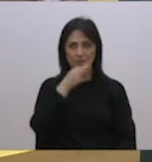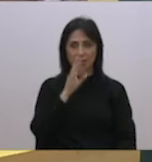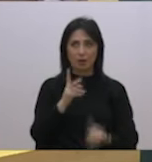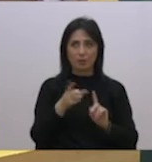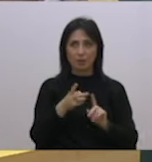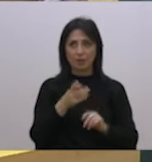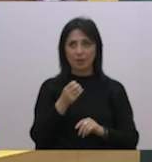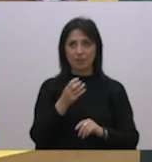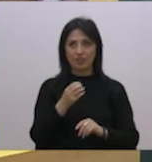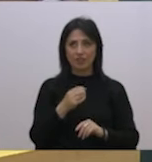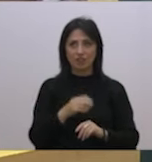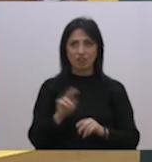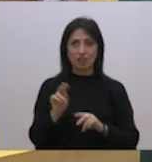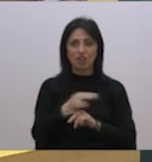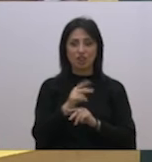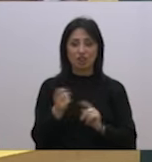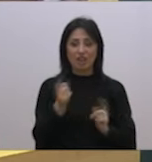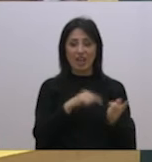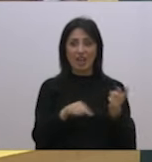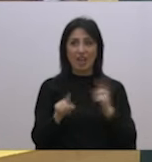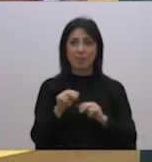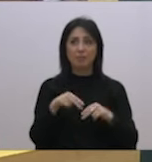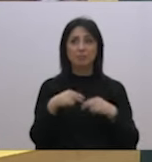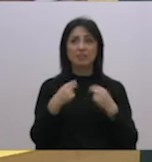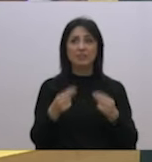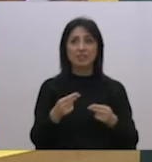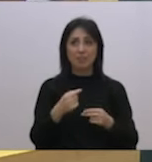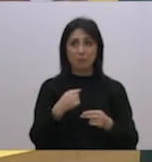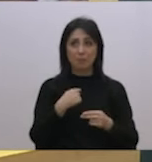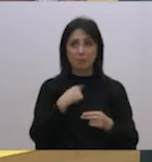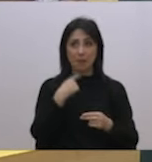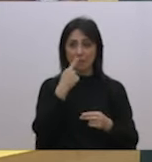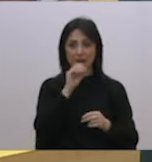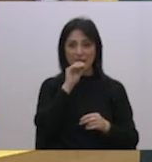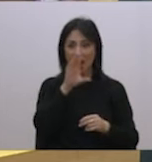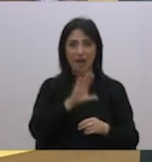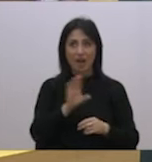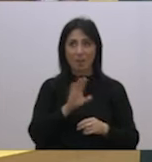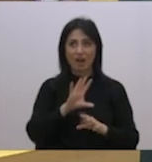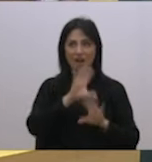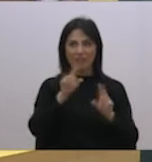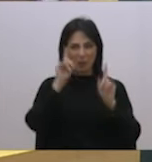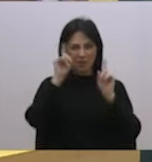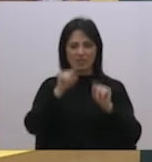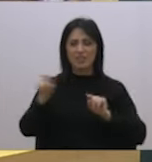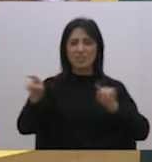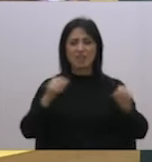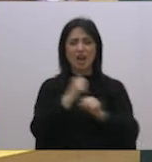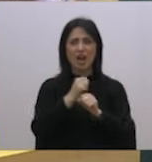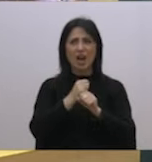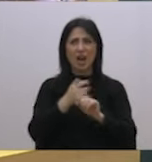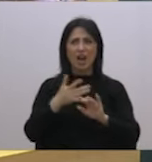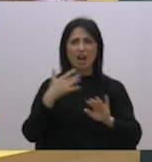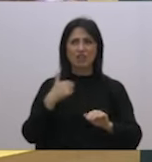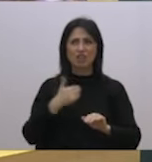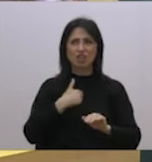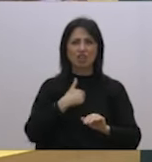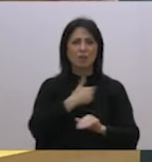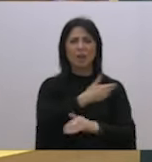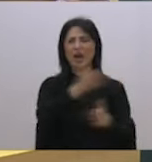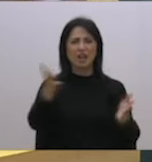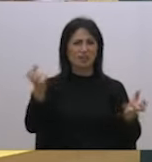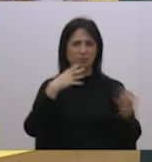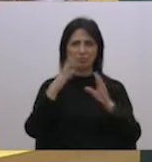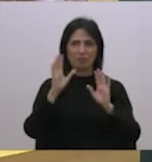ide. Și nici nu e bine, mi-e Pe piriar gama gebinos, o la msu, o la peri, i-mi zic, da, ca că te ulea cam de ce mi-e sahat rauna, i-mi ne